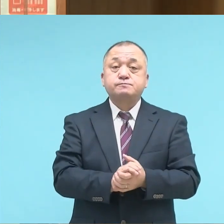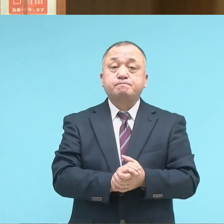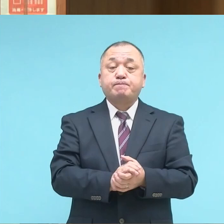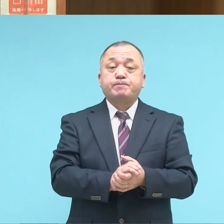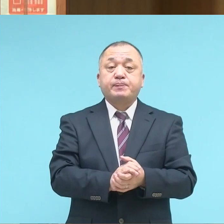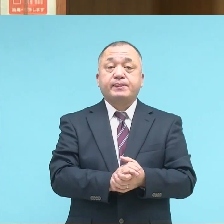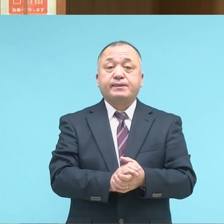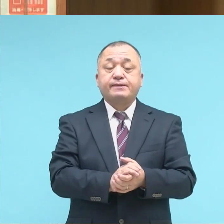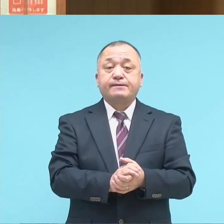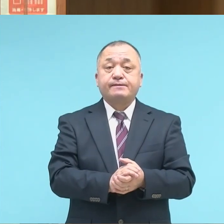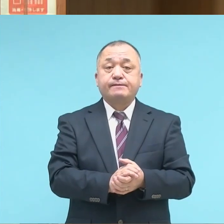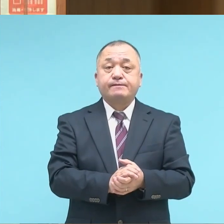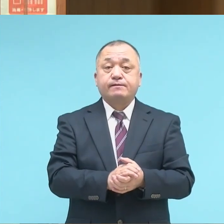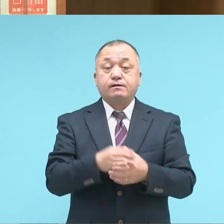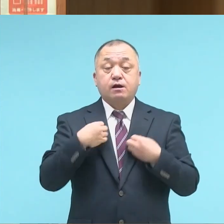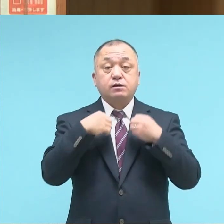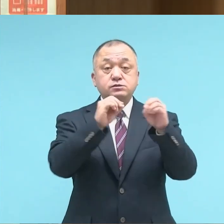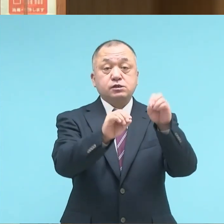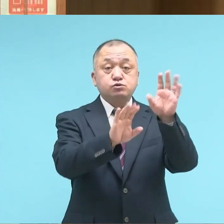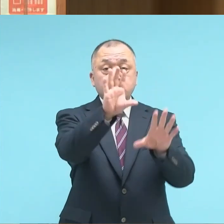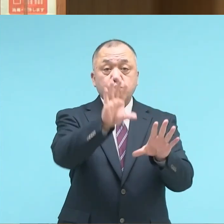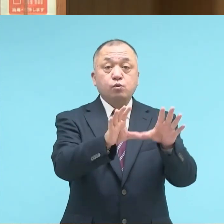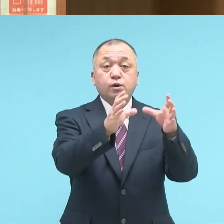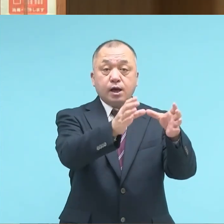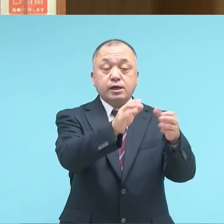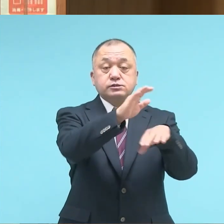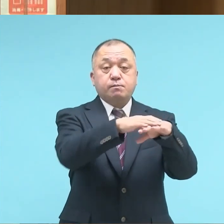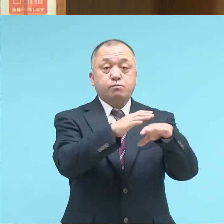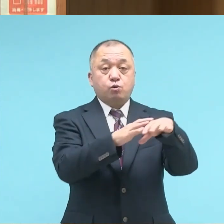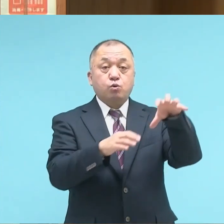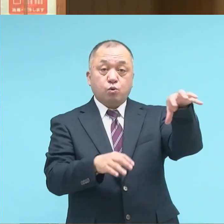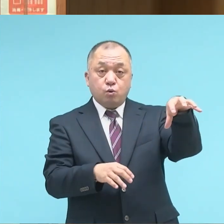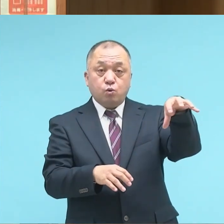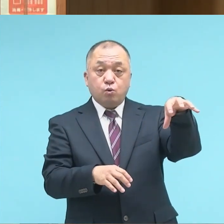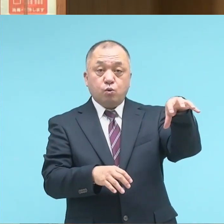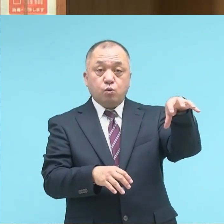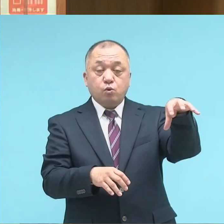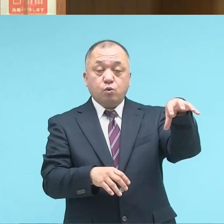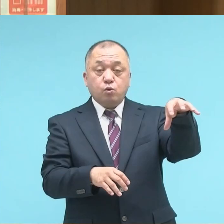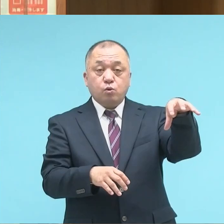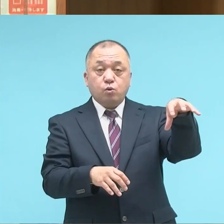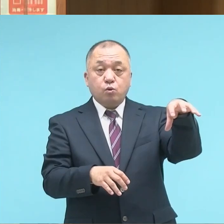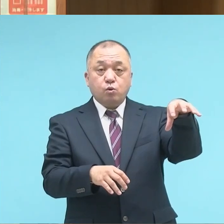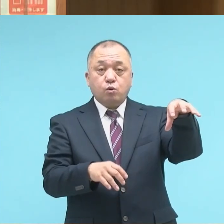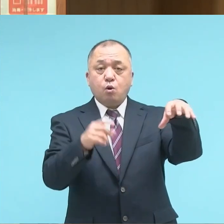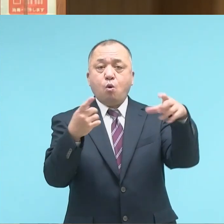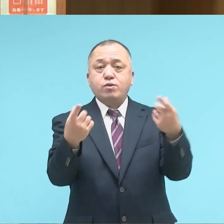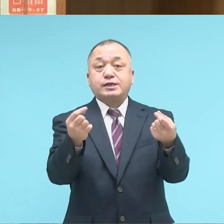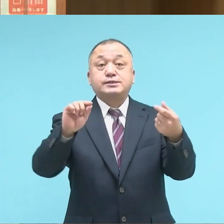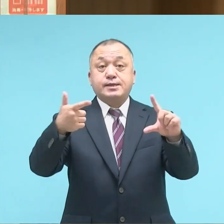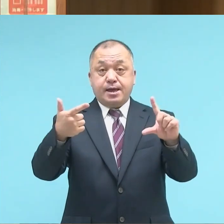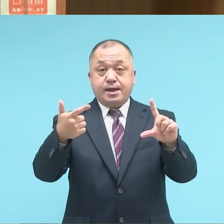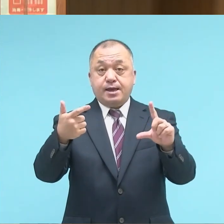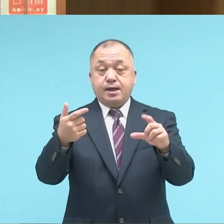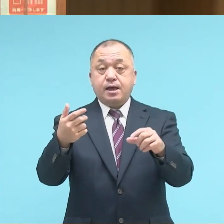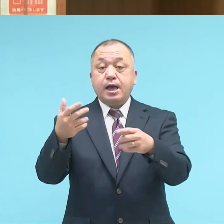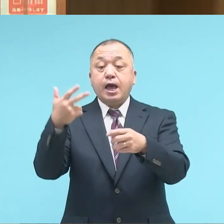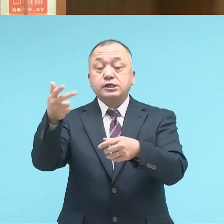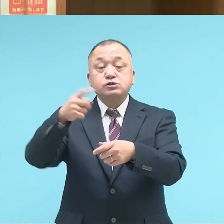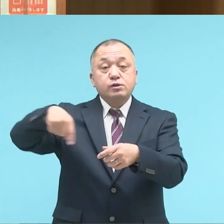たように、感染状況が札幌とそういった意味で分かりやすく説明すると同じではないと、市中感